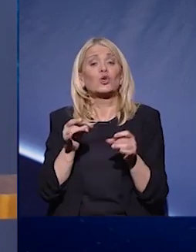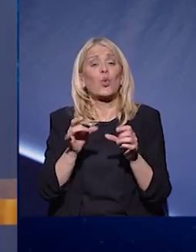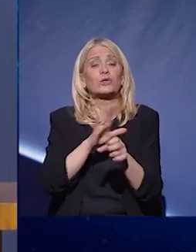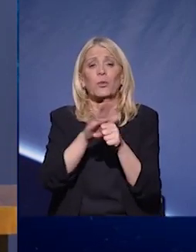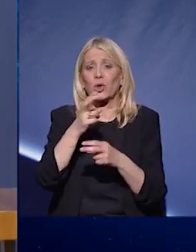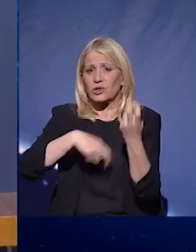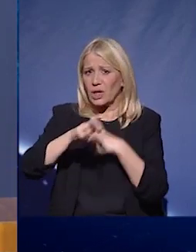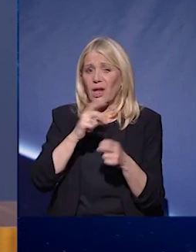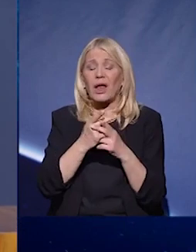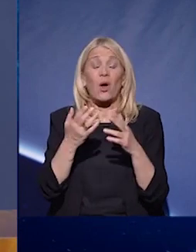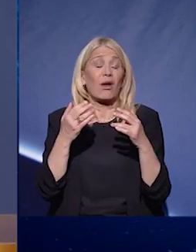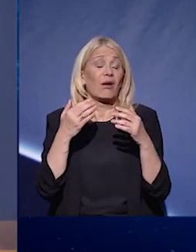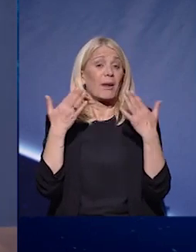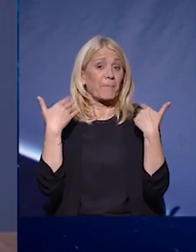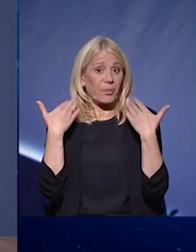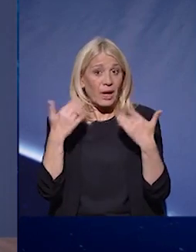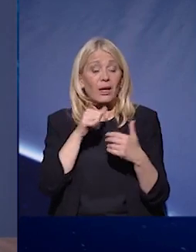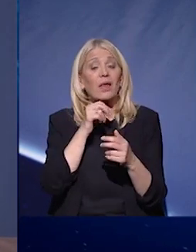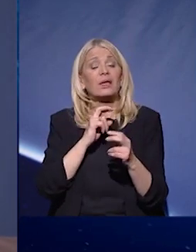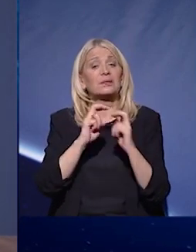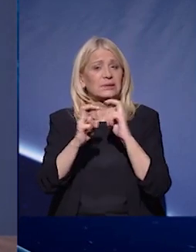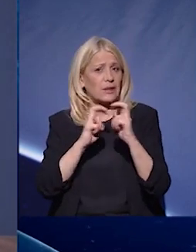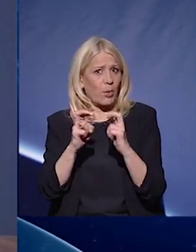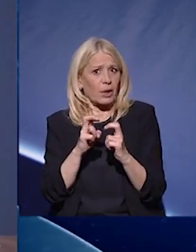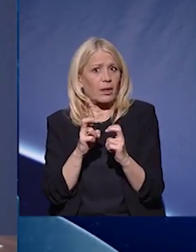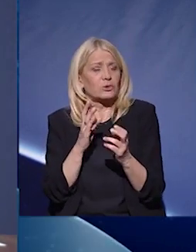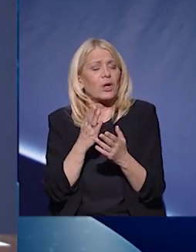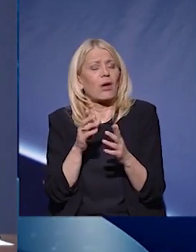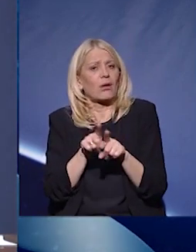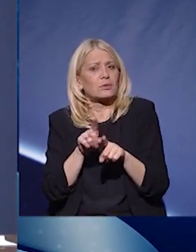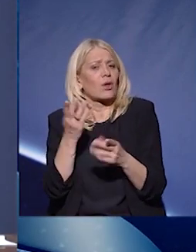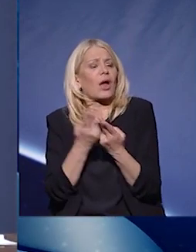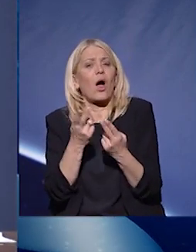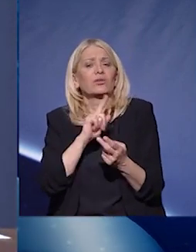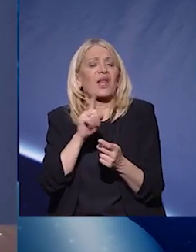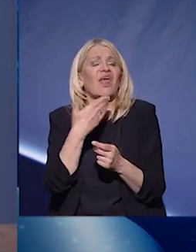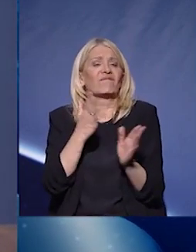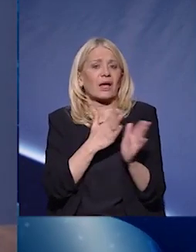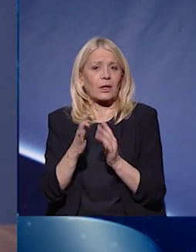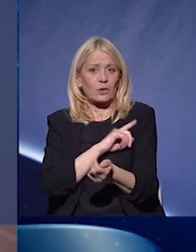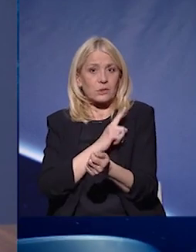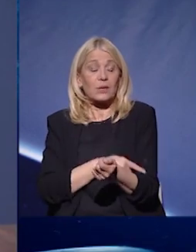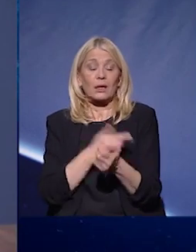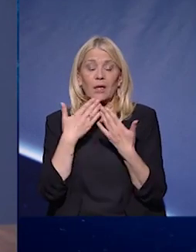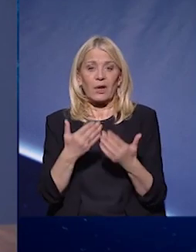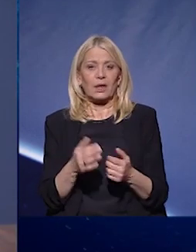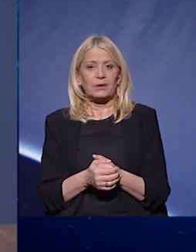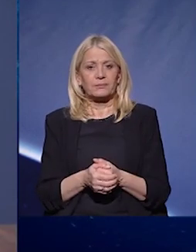pune šetača kao i parkovi, a i saobraćaj je intenzitet gotovo kao da nije vanredno stanje. Hvala